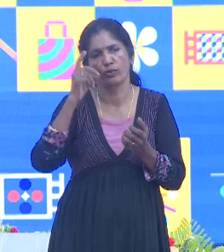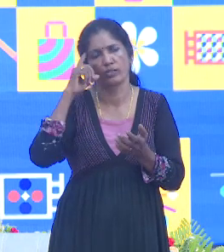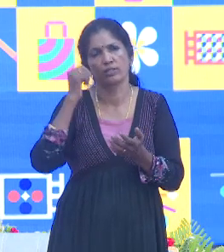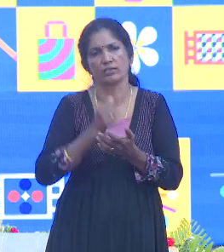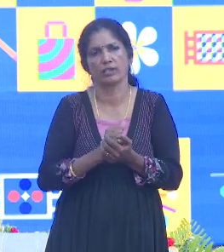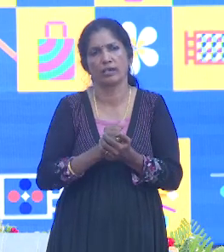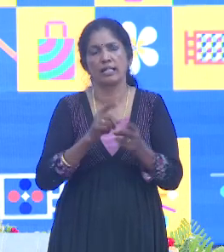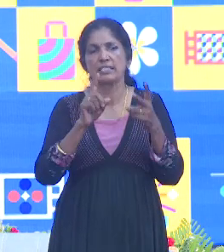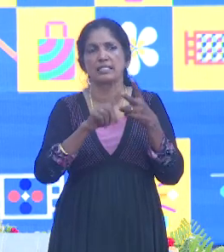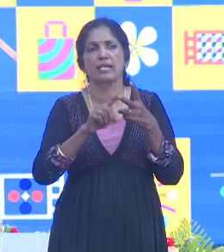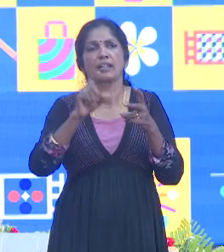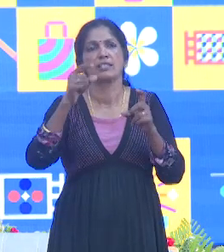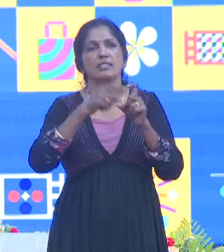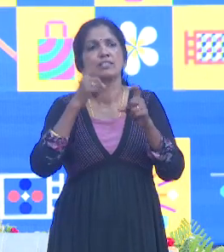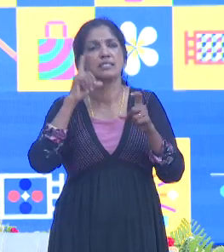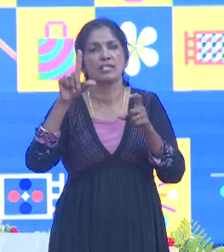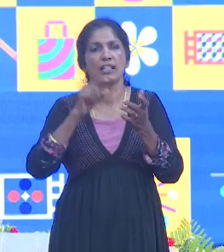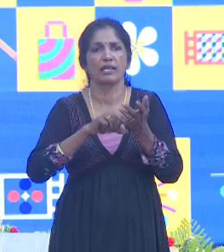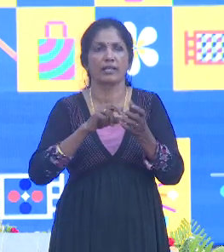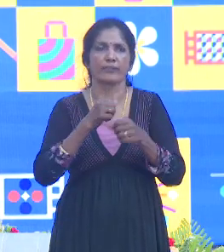രണ്ടാമതൊരു സീലിംഗ് ഏർപ്പെടുത്തുന്നത് കൊണ്ട് കുഴപ്പമില്ല.